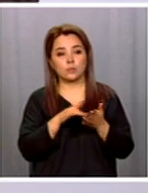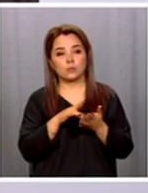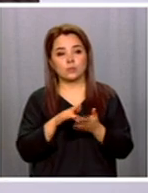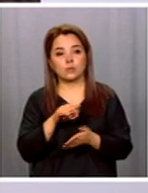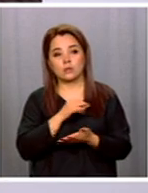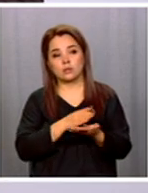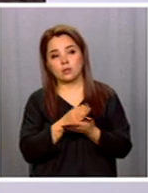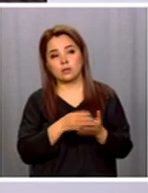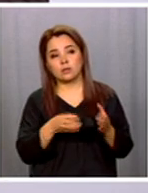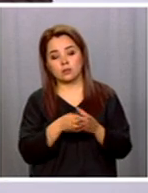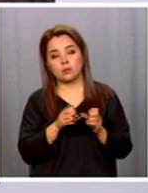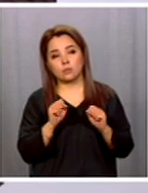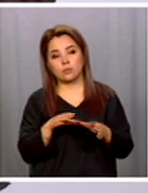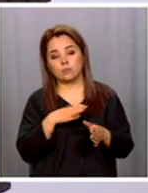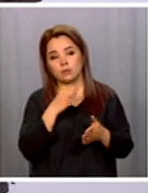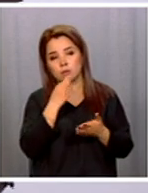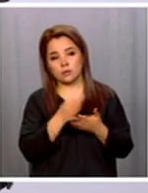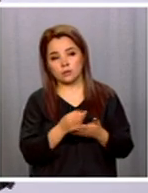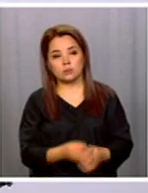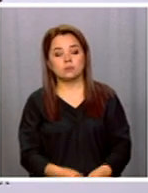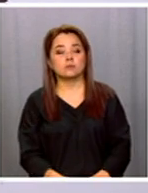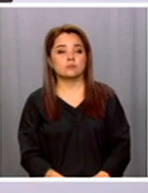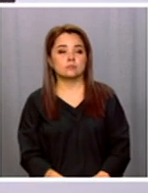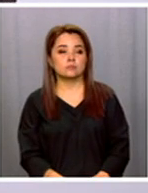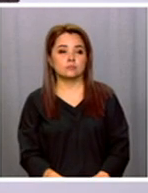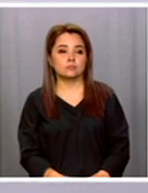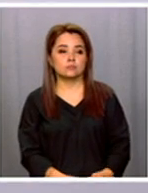қызметтері де болуы мүмкін.